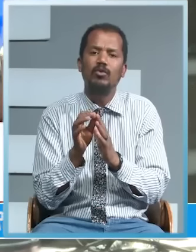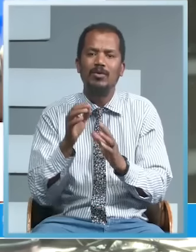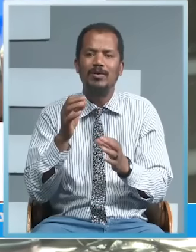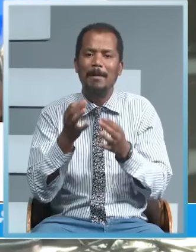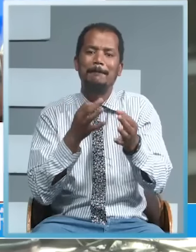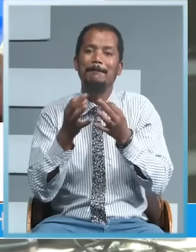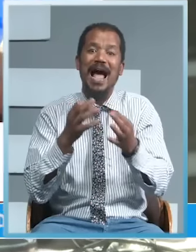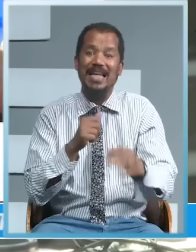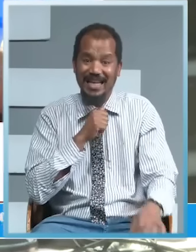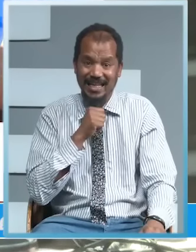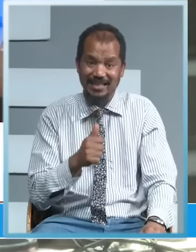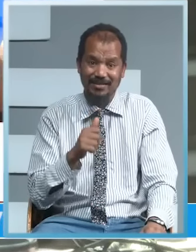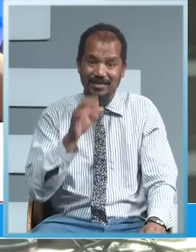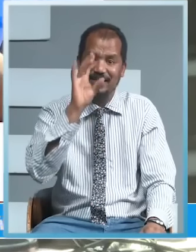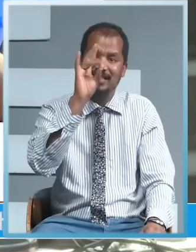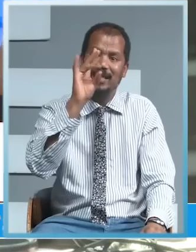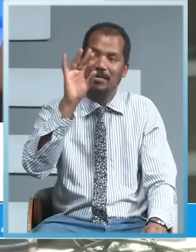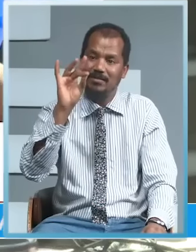ባይገለጽም